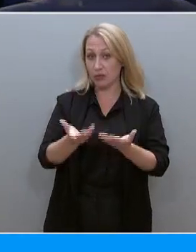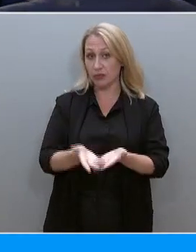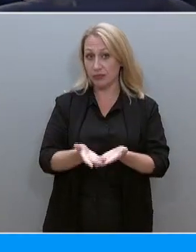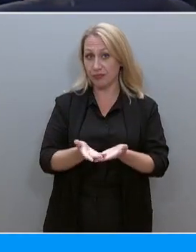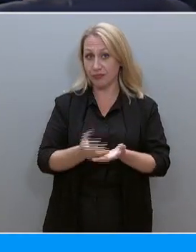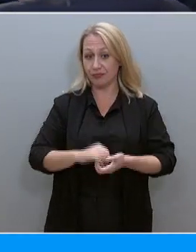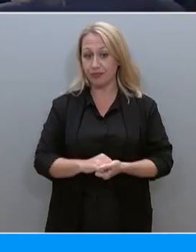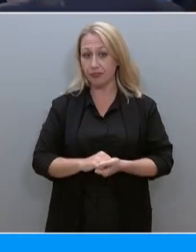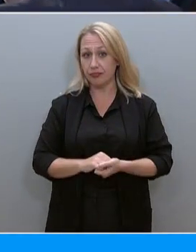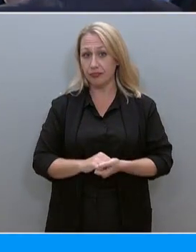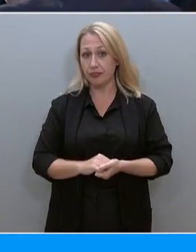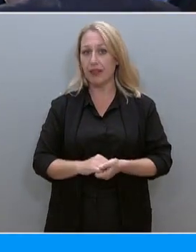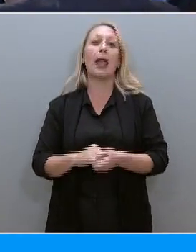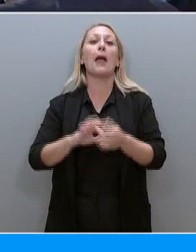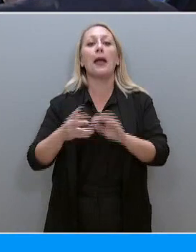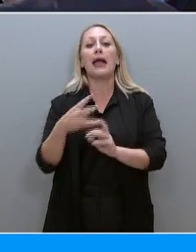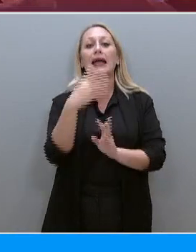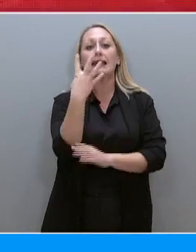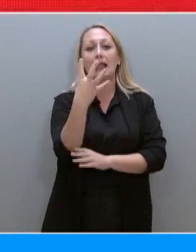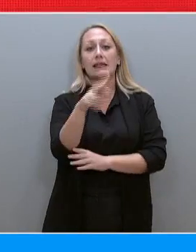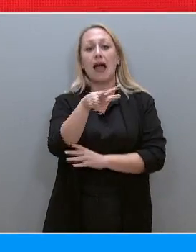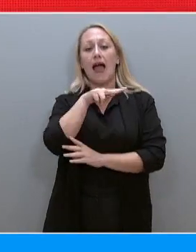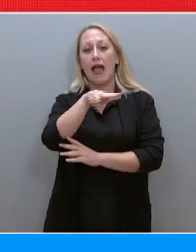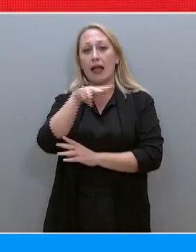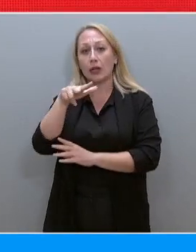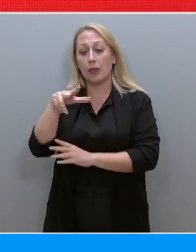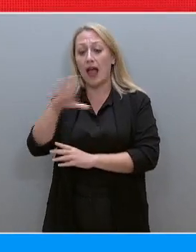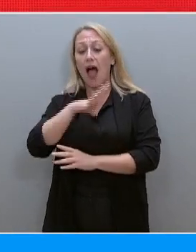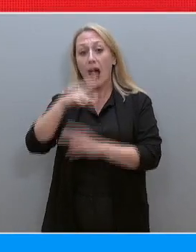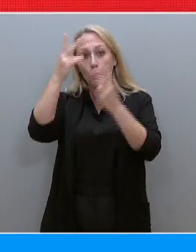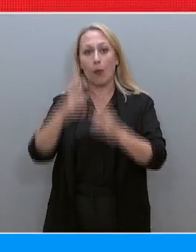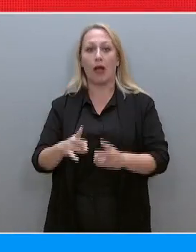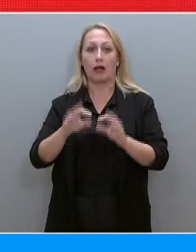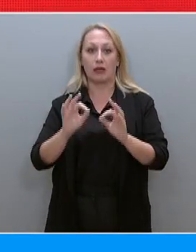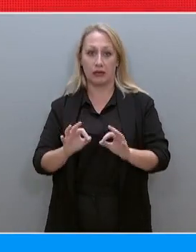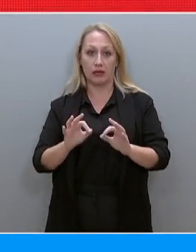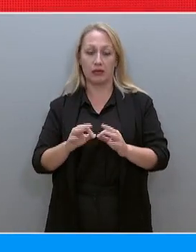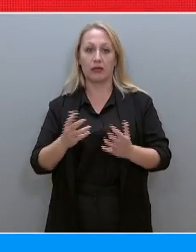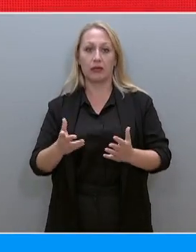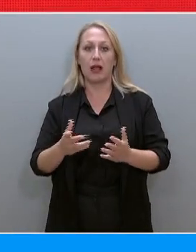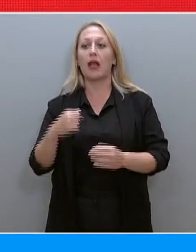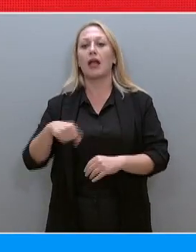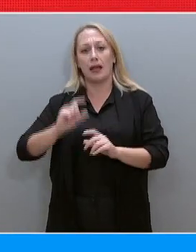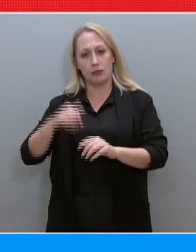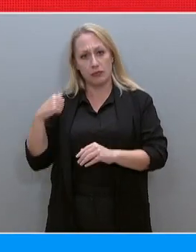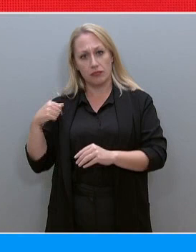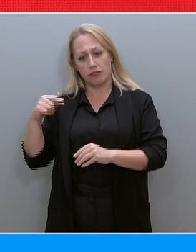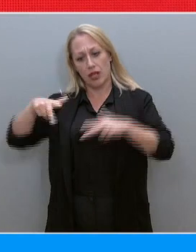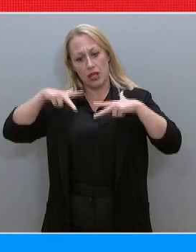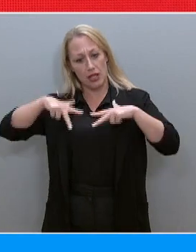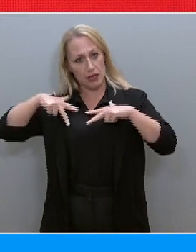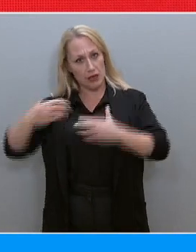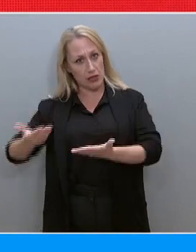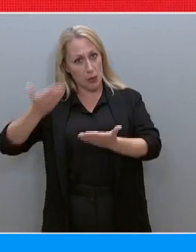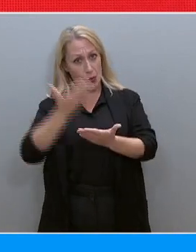4 εκατομμύρια συμπολίτες μας, με δύο λόγια. Και η πρόταση η οποία έφερε η κυβέρνηση, η οποία πολύ